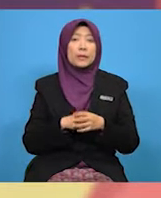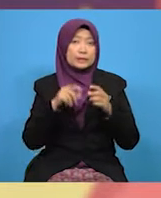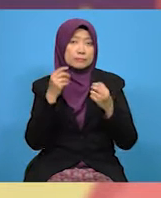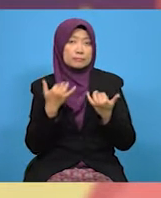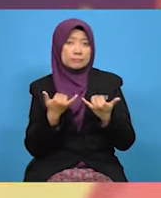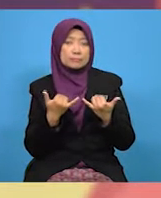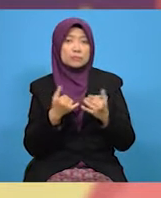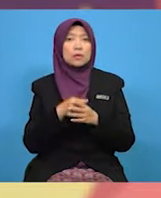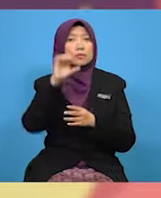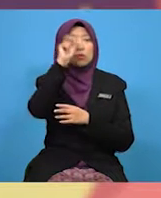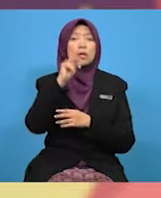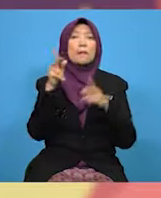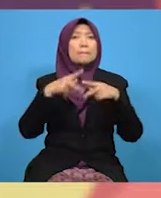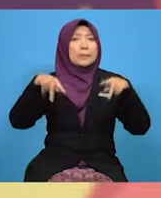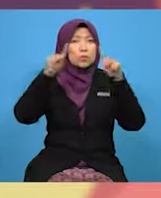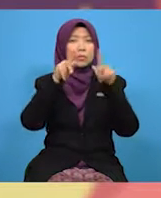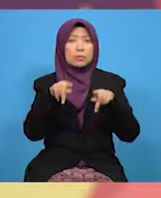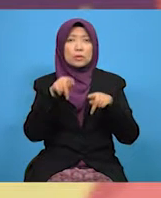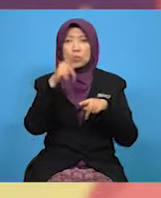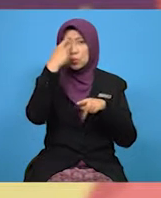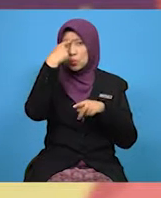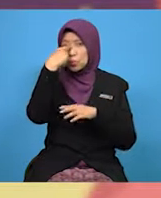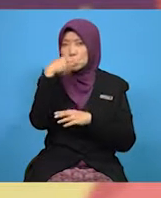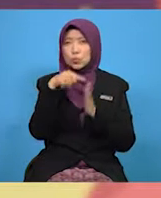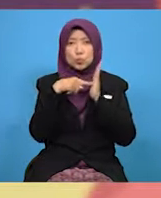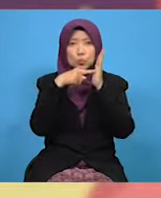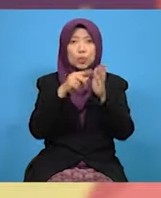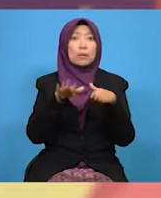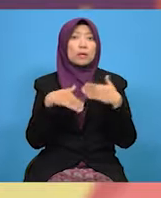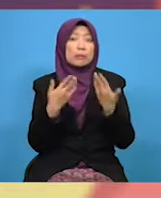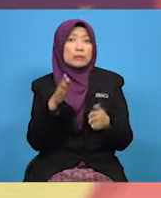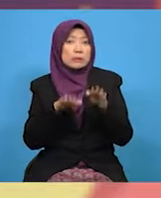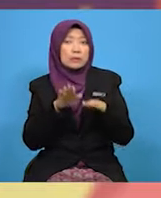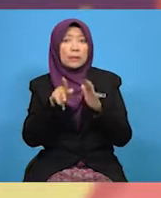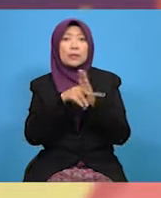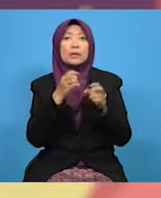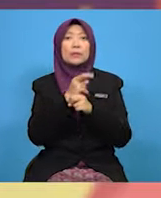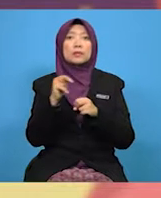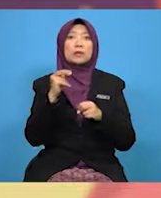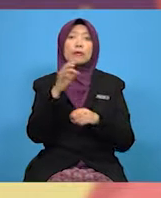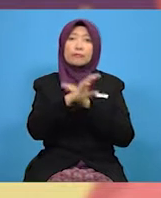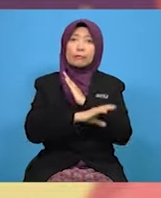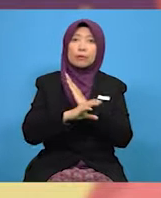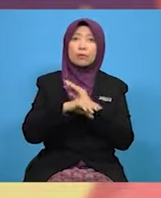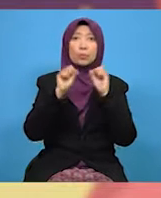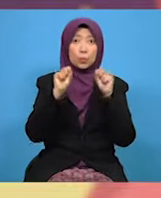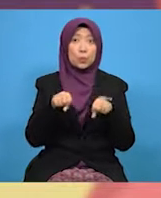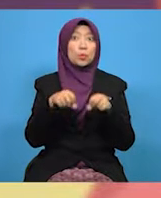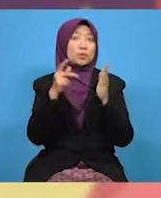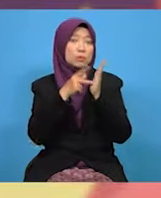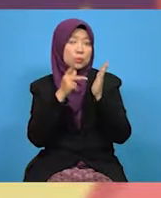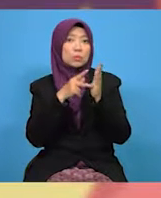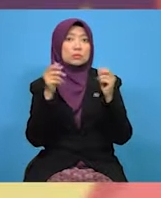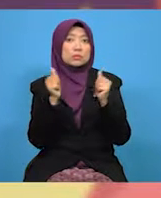disini soalan memerlukan Anda menunjukkan Bagaimana keseimbangan pendapatan negara boleh